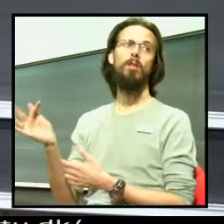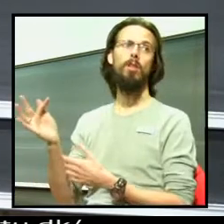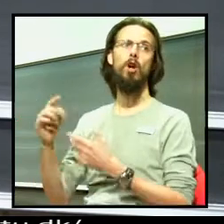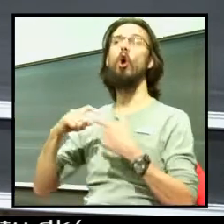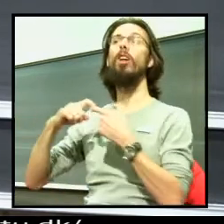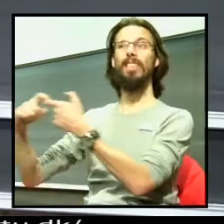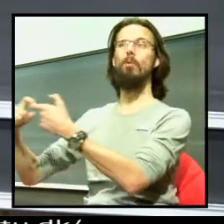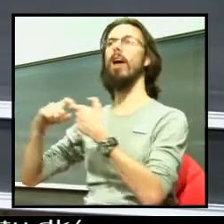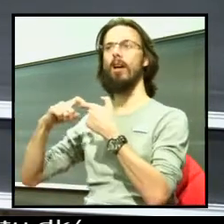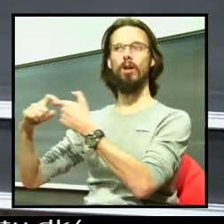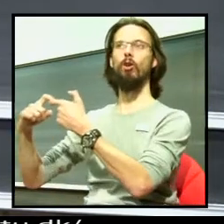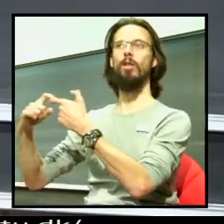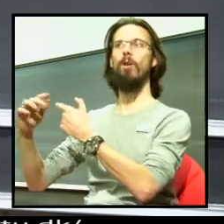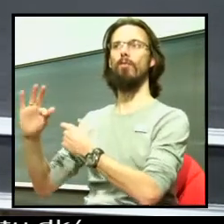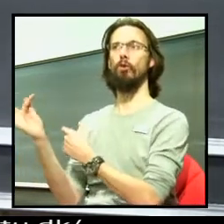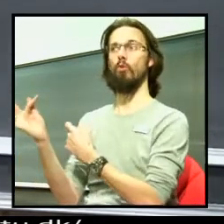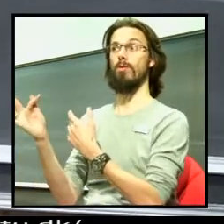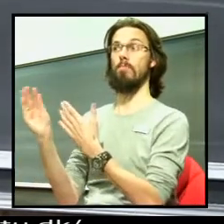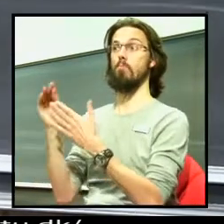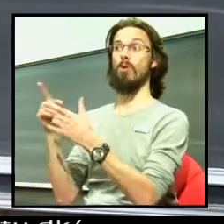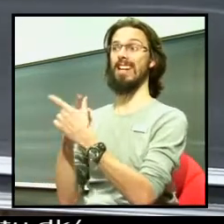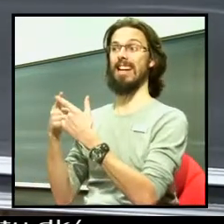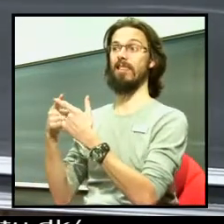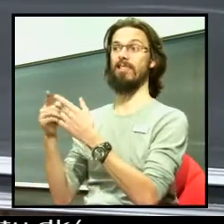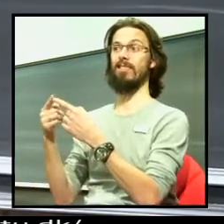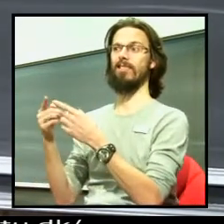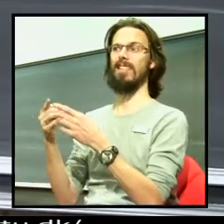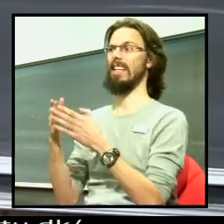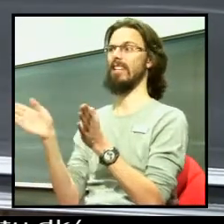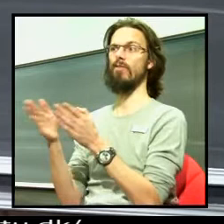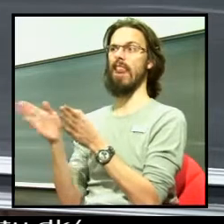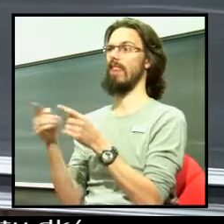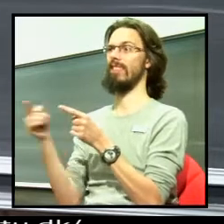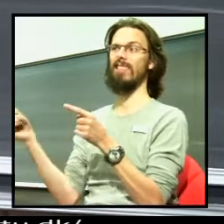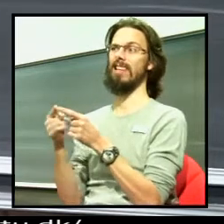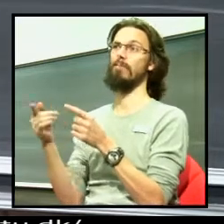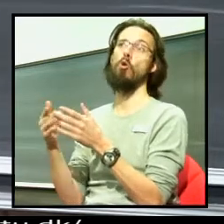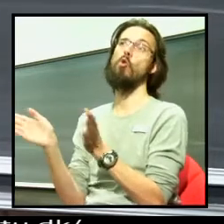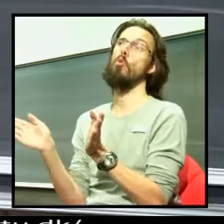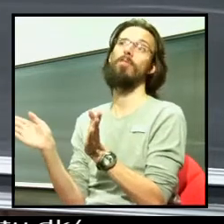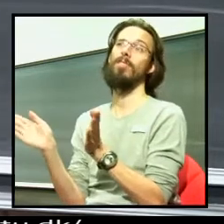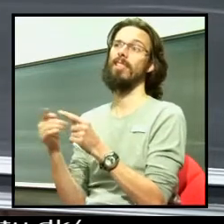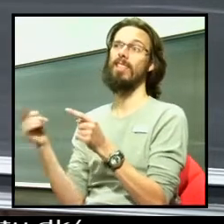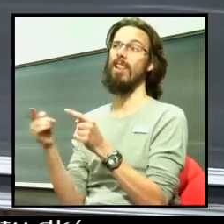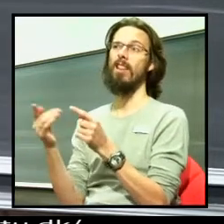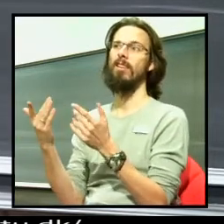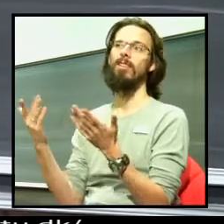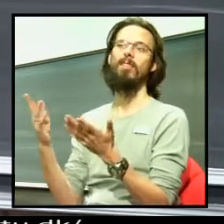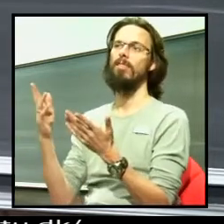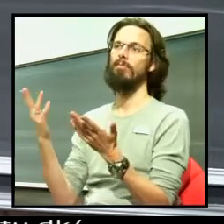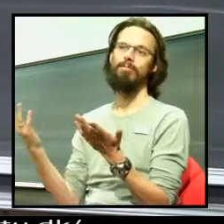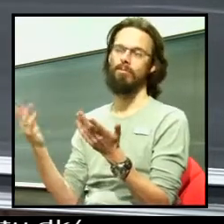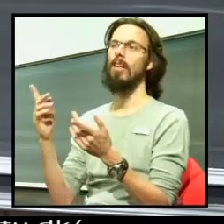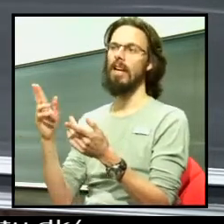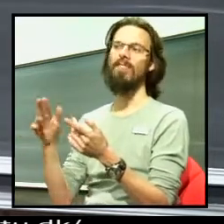andet interval. Et åbent interval. Det går vi ikke så meget ud af. Det kan eventuelt være hele den reelle akse,